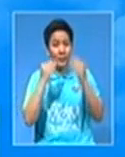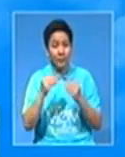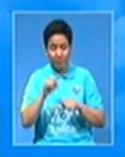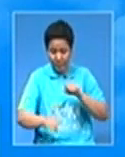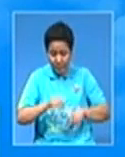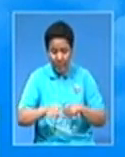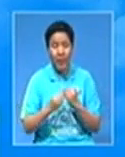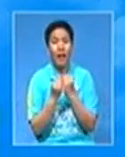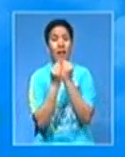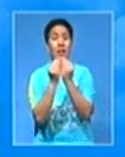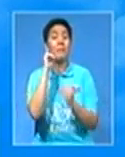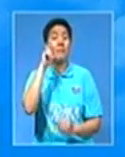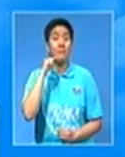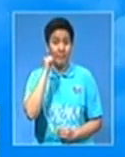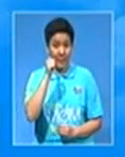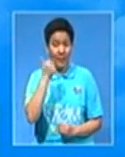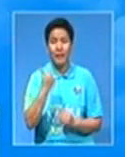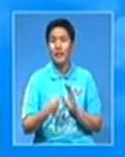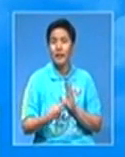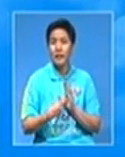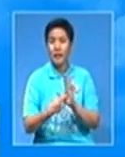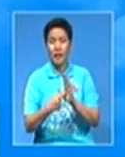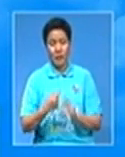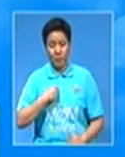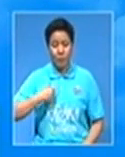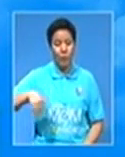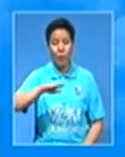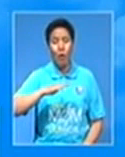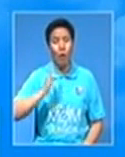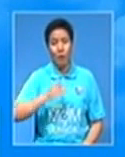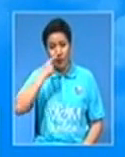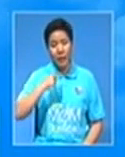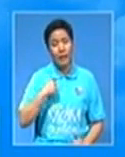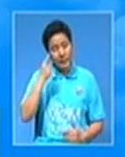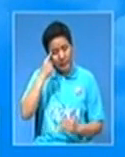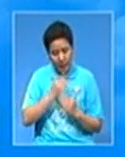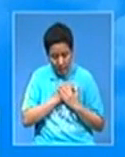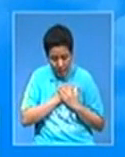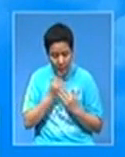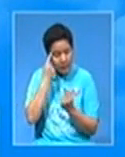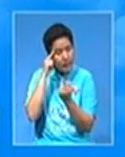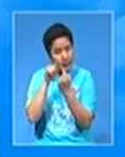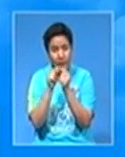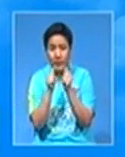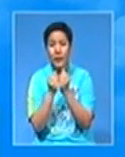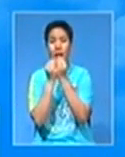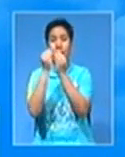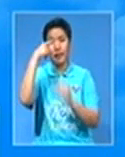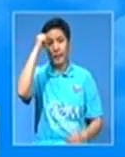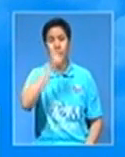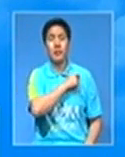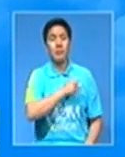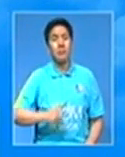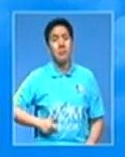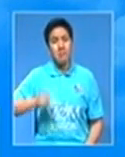บฟอร์มัมปั่นเพื่อแม่นะครับเพื่อแสดงออกถึงความจงรักภักดีต่อสมเด็จพระนางเจ้าพระบรมราชินีนาถที่ทรงเป็นเสมือน